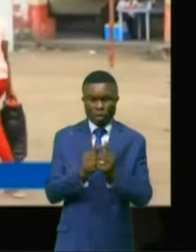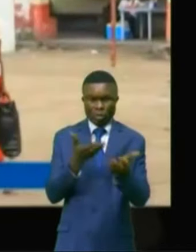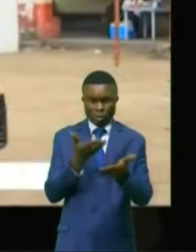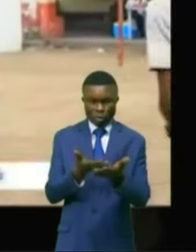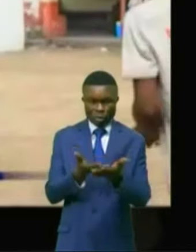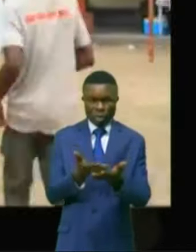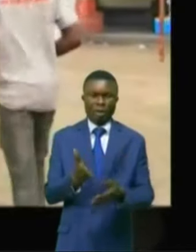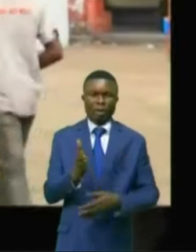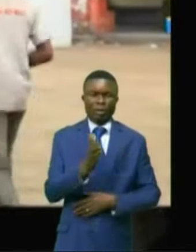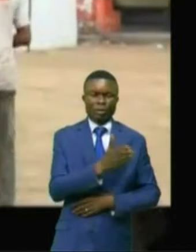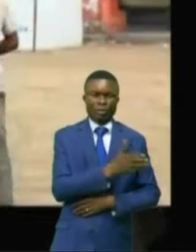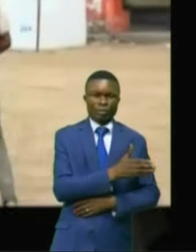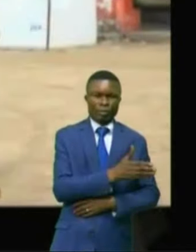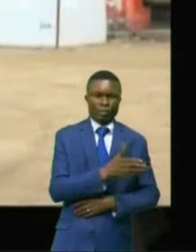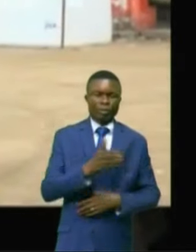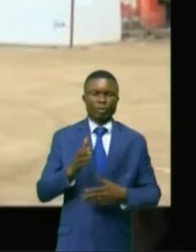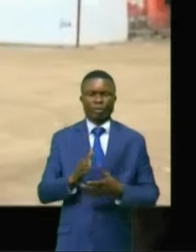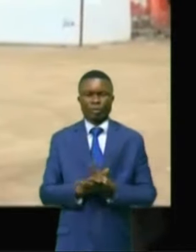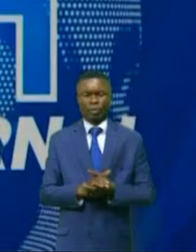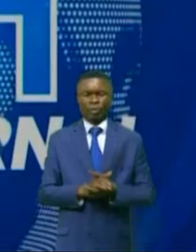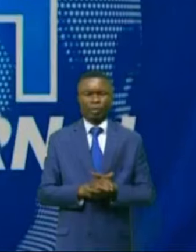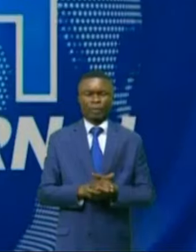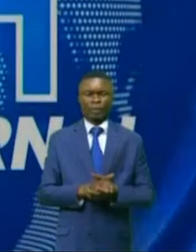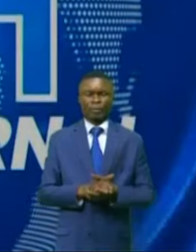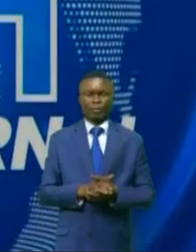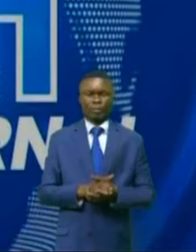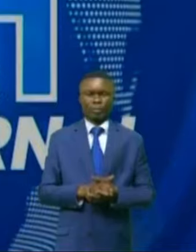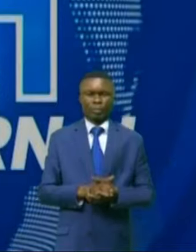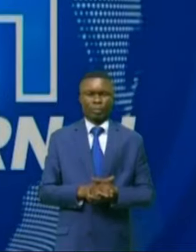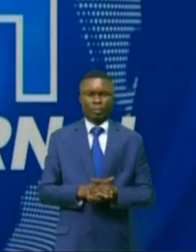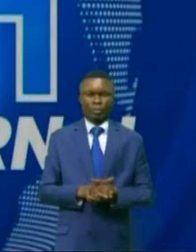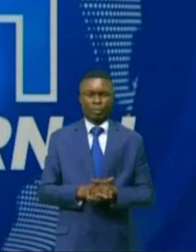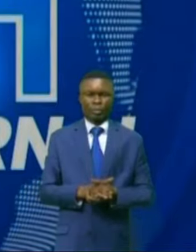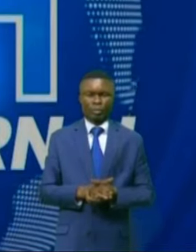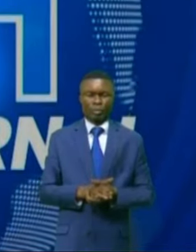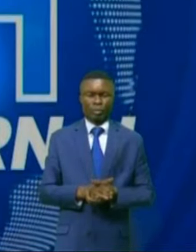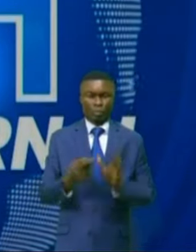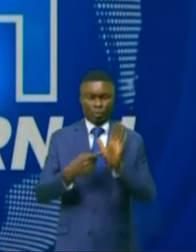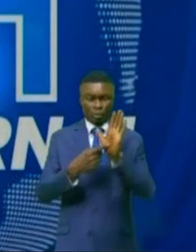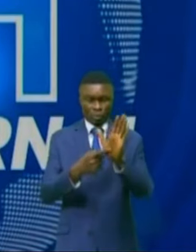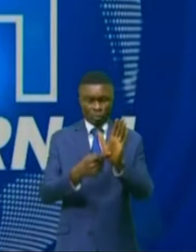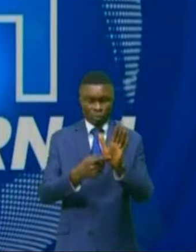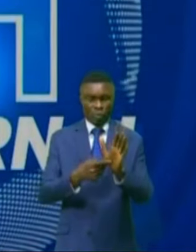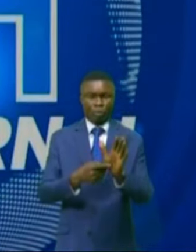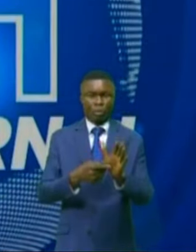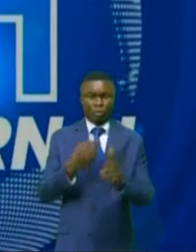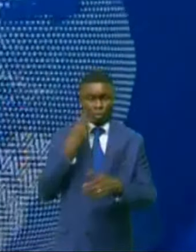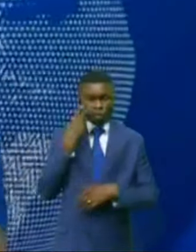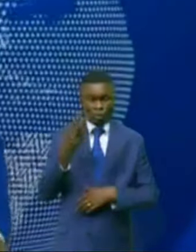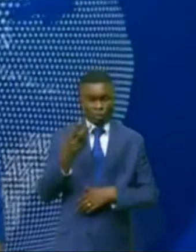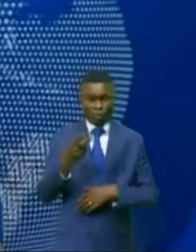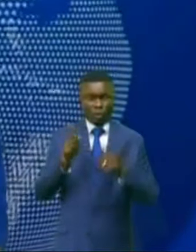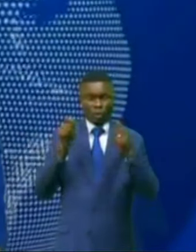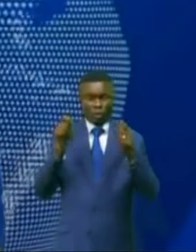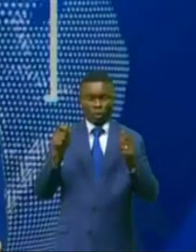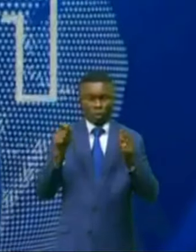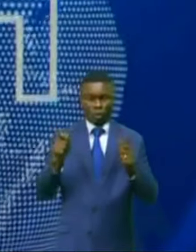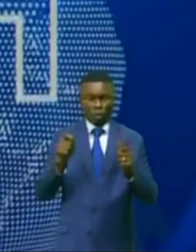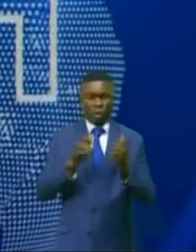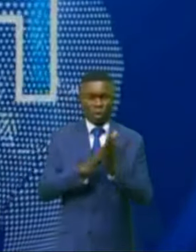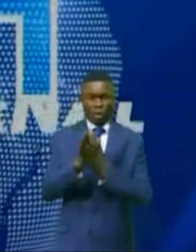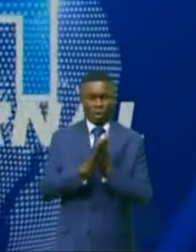au pouvoir public ses principes. Vous suivrez juste après ce journal une page magazine justement